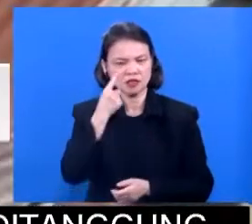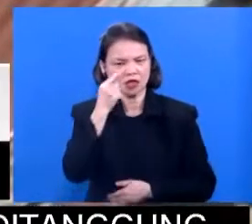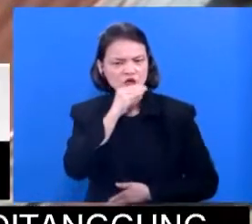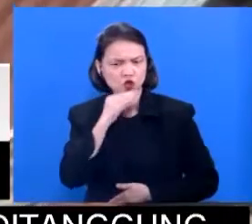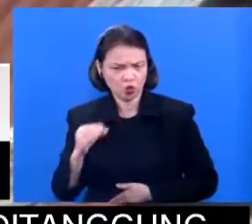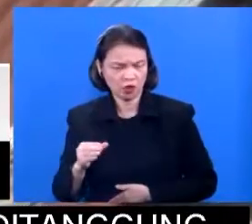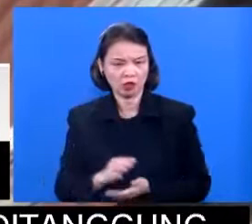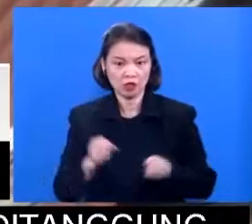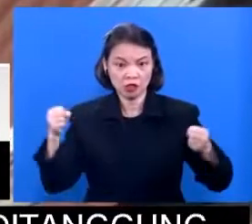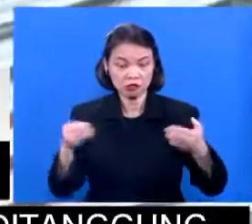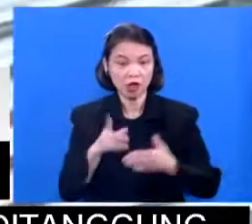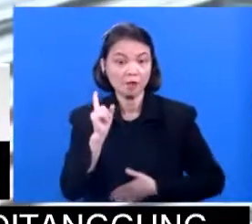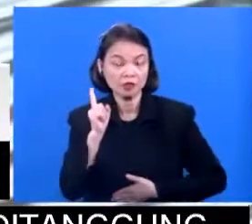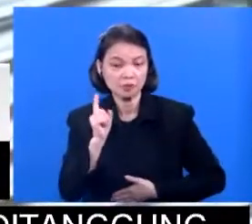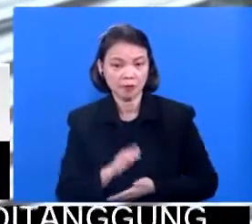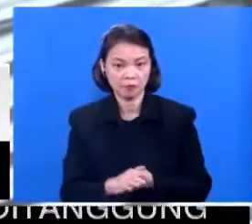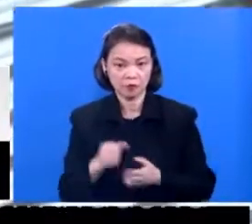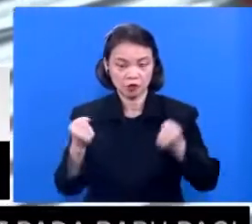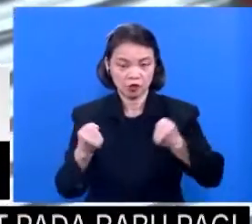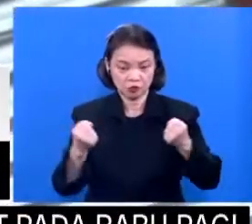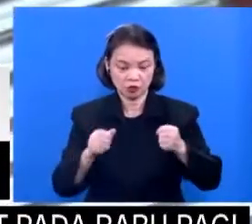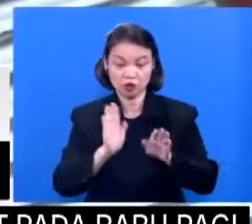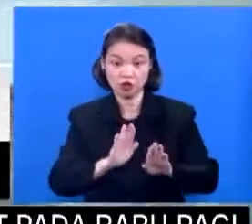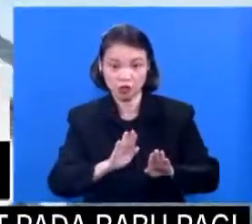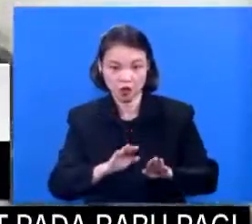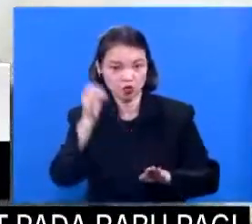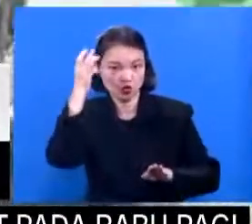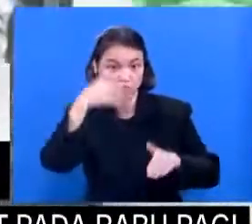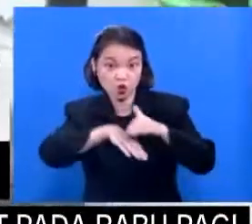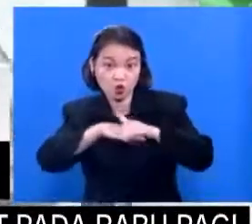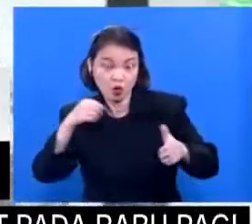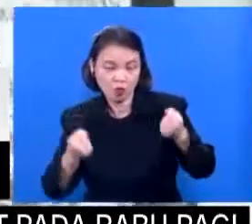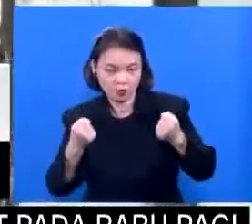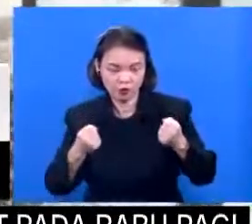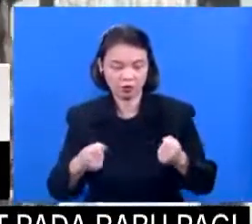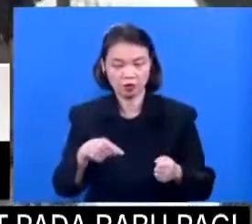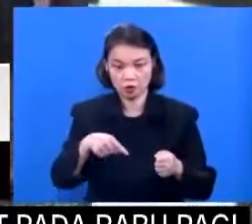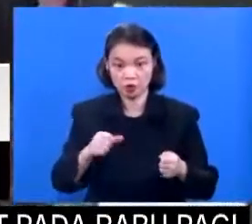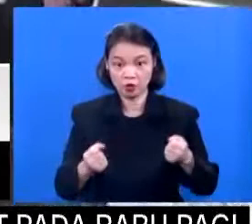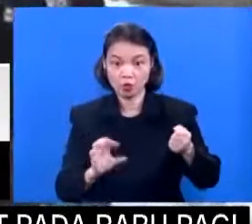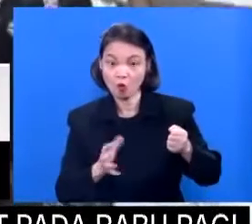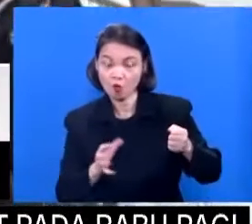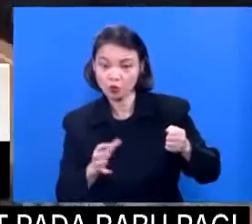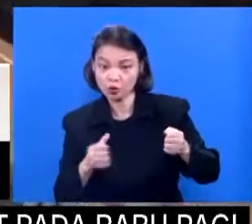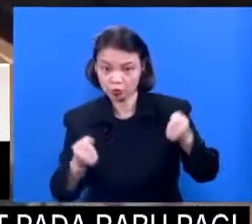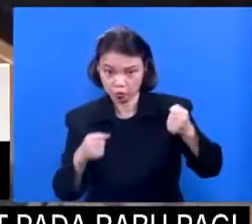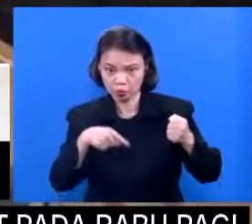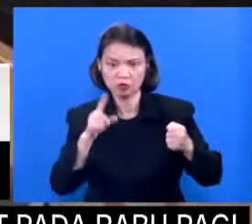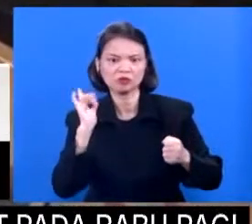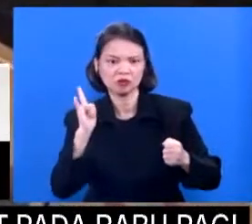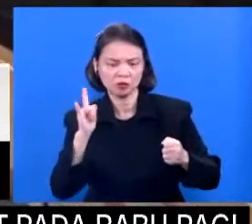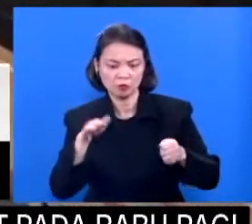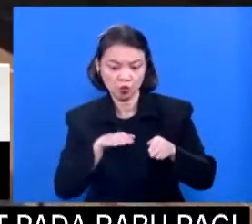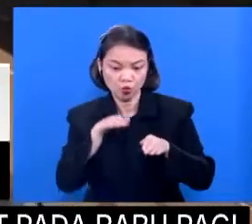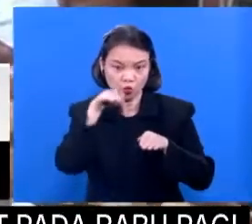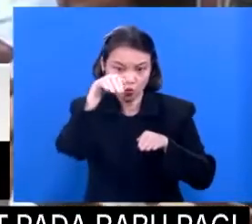bermula ketika truk berhenti dan ditinggal pengemudinya. Dengan kondisi mesin masih menyala dan jalan yang menurun, truk kemudian melaju tidak terkendali